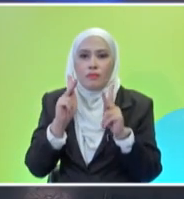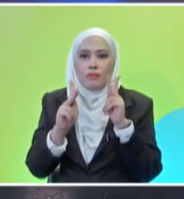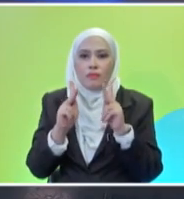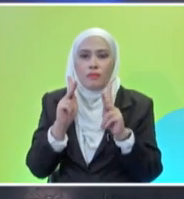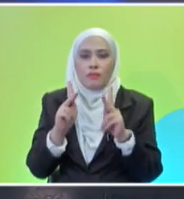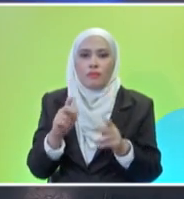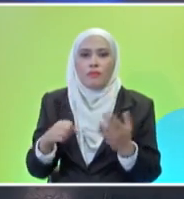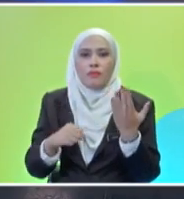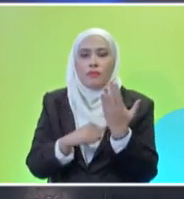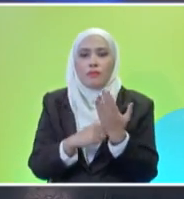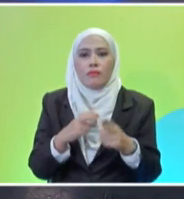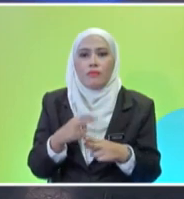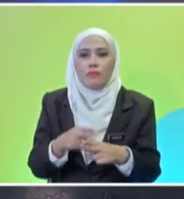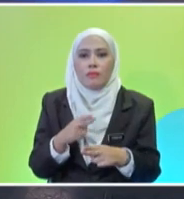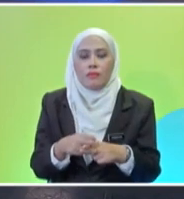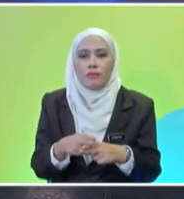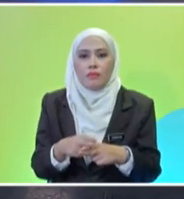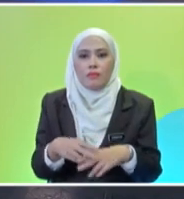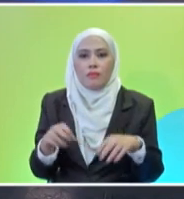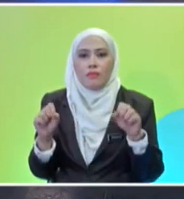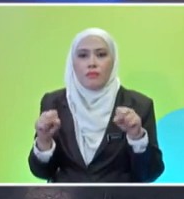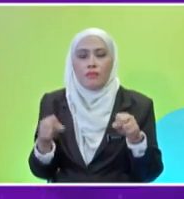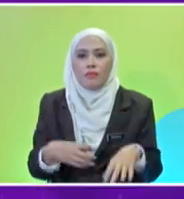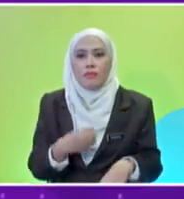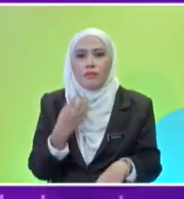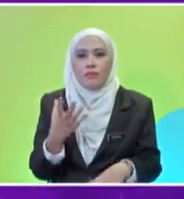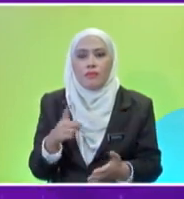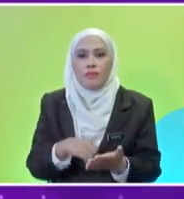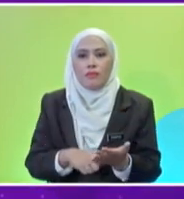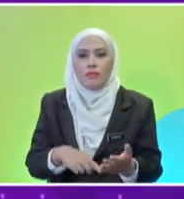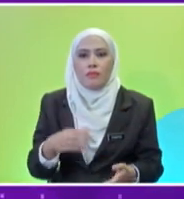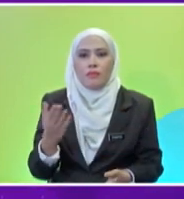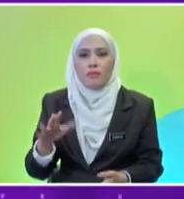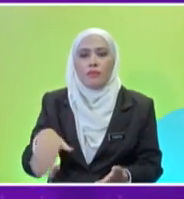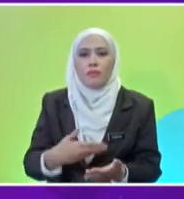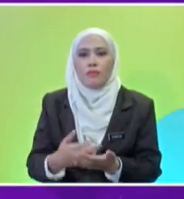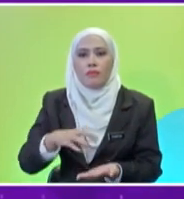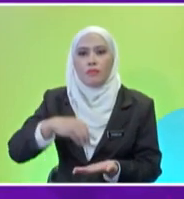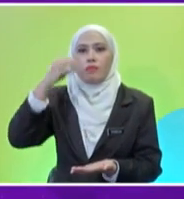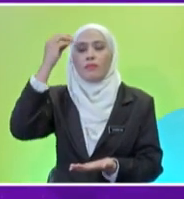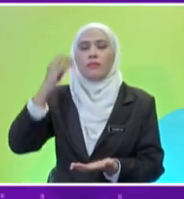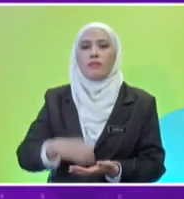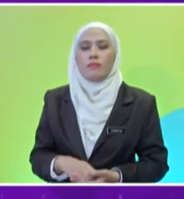silahkan Boleh bagi tahu apakah yang kamu belajar dari ini yenji dengan pantas